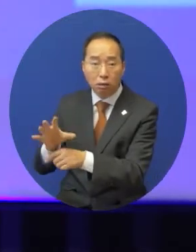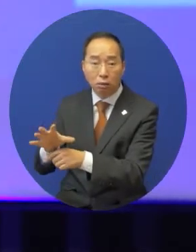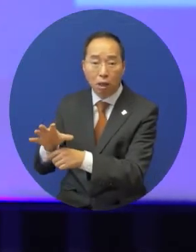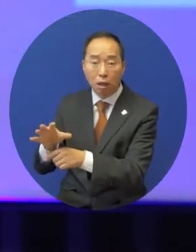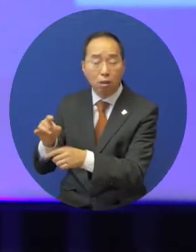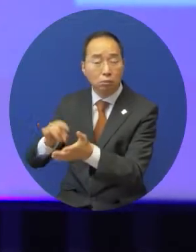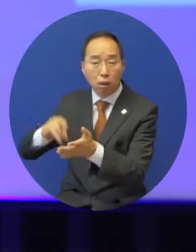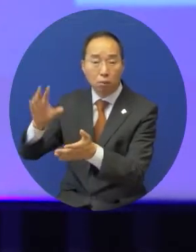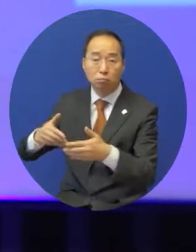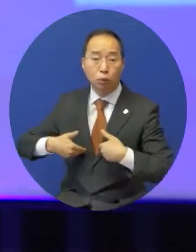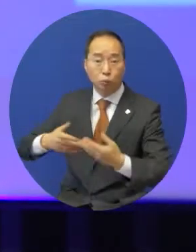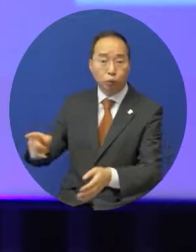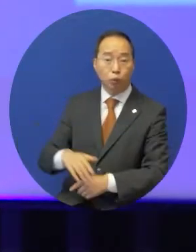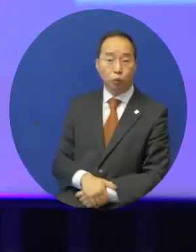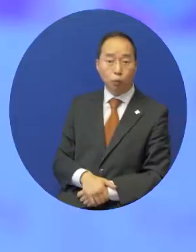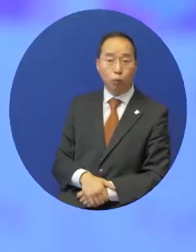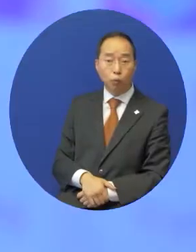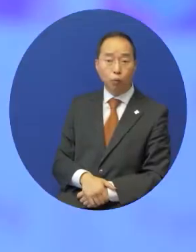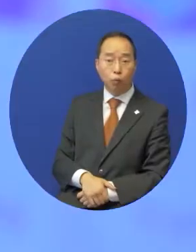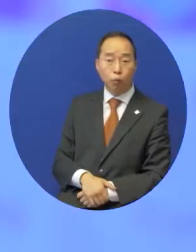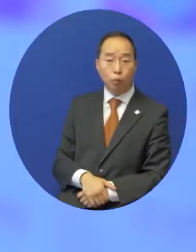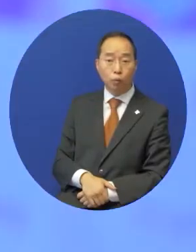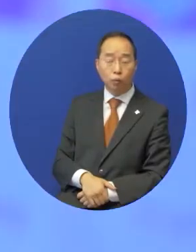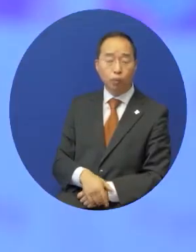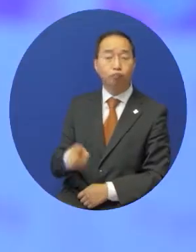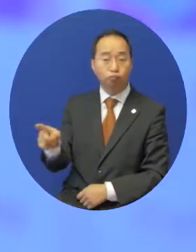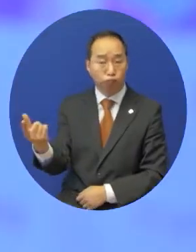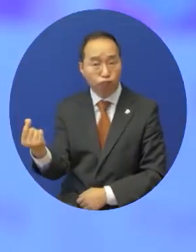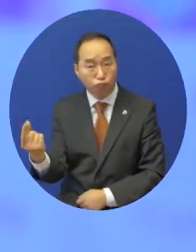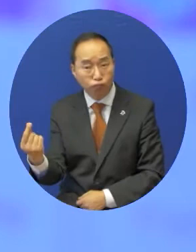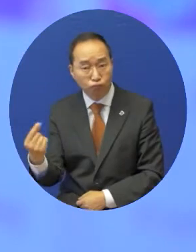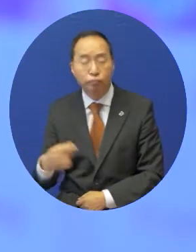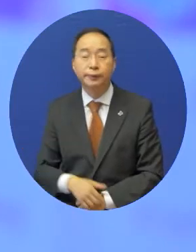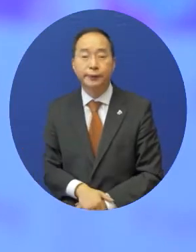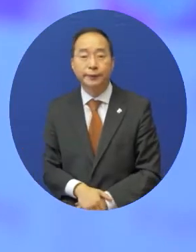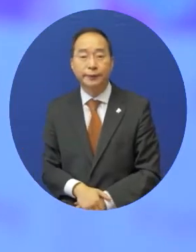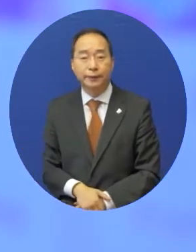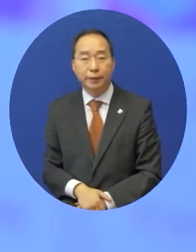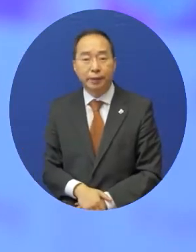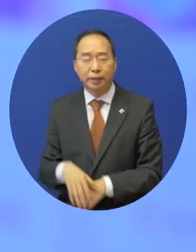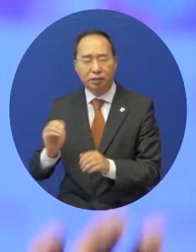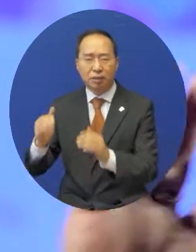필요가 없게 되는 거죠. 그래서 이제 이러한 것들이